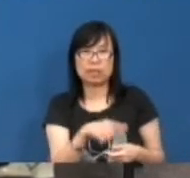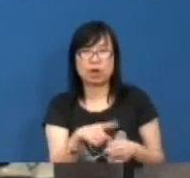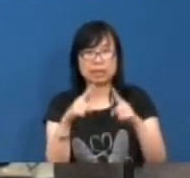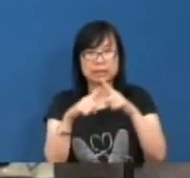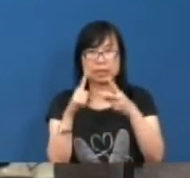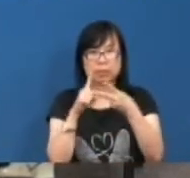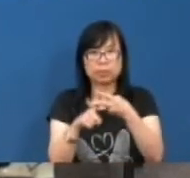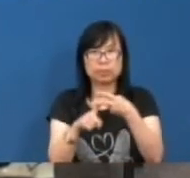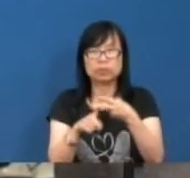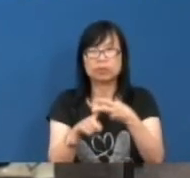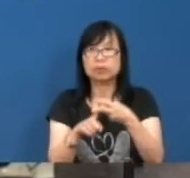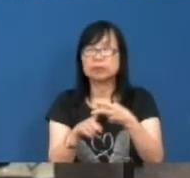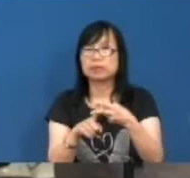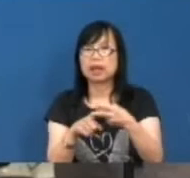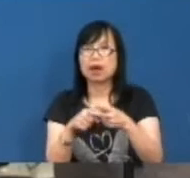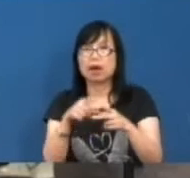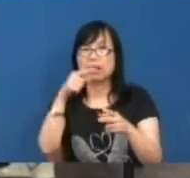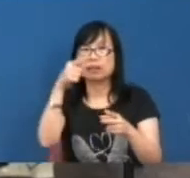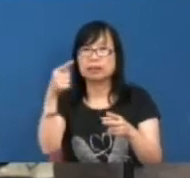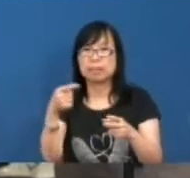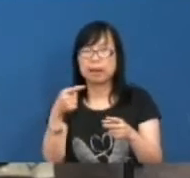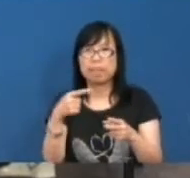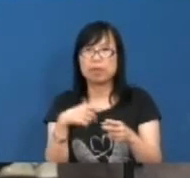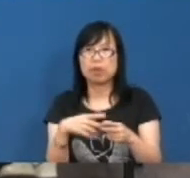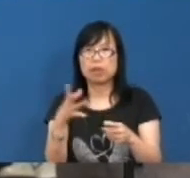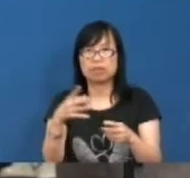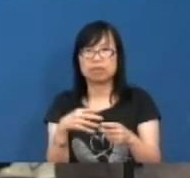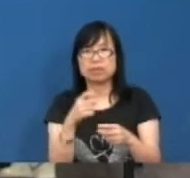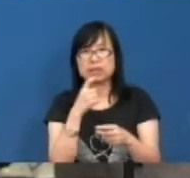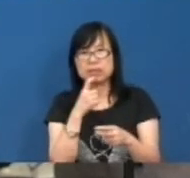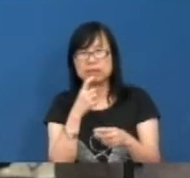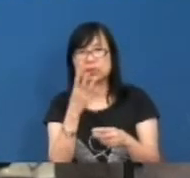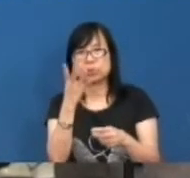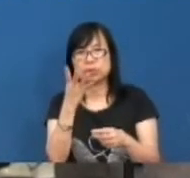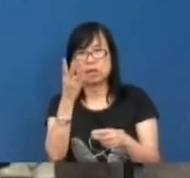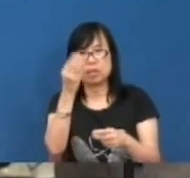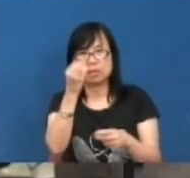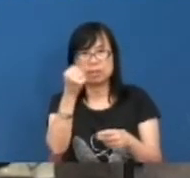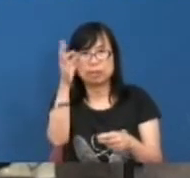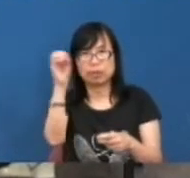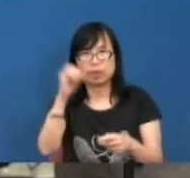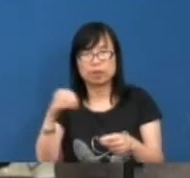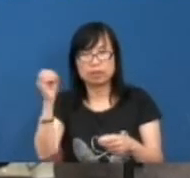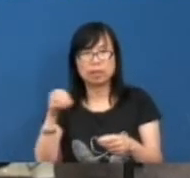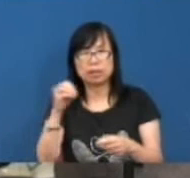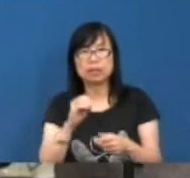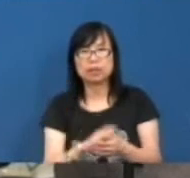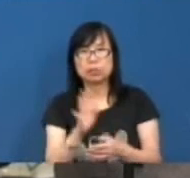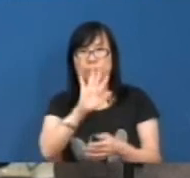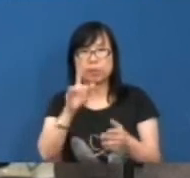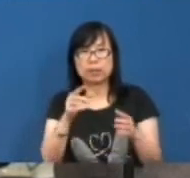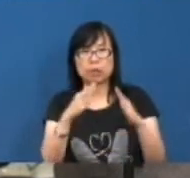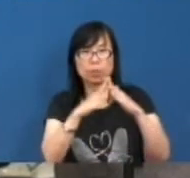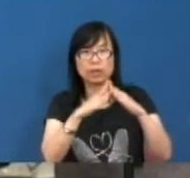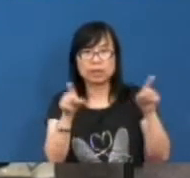都是低於10000元，佢佔咗佢成40%的租金。其實如果啲青年人唔係同家庭一起